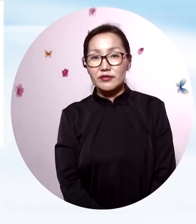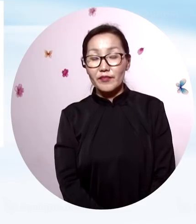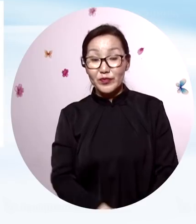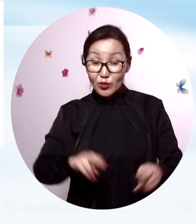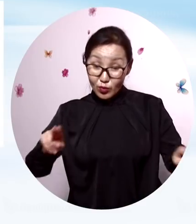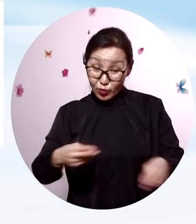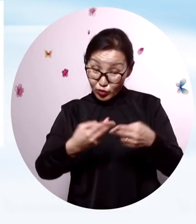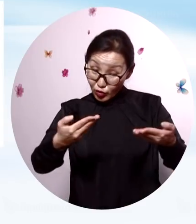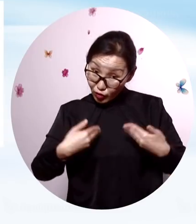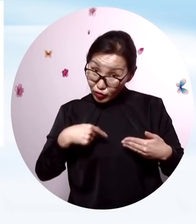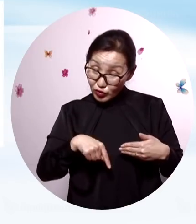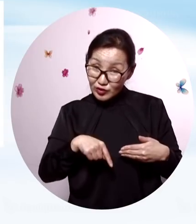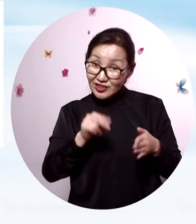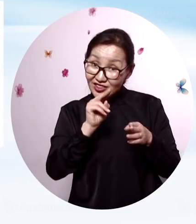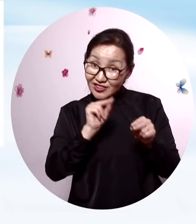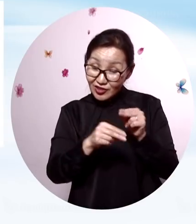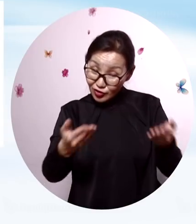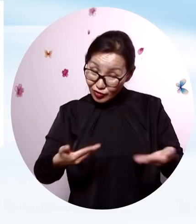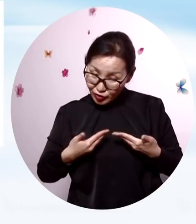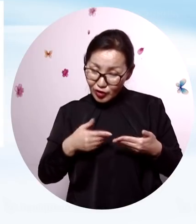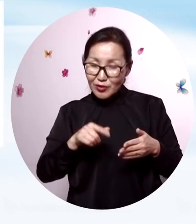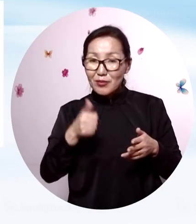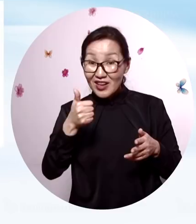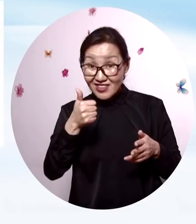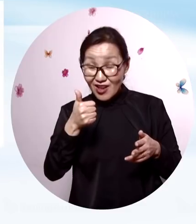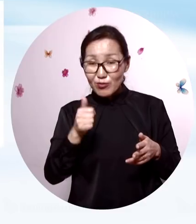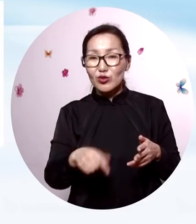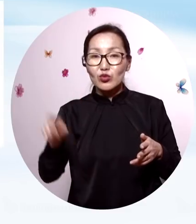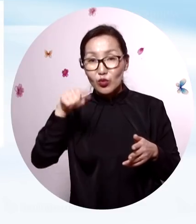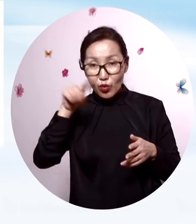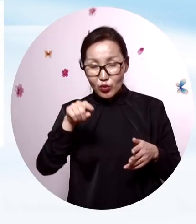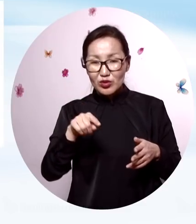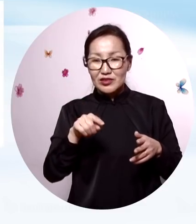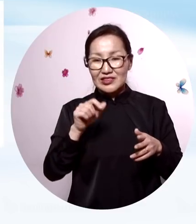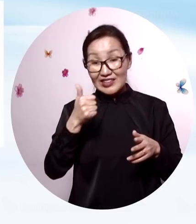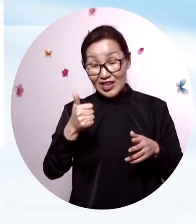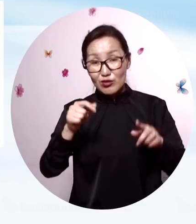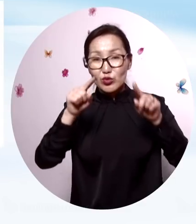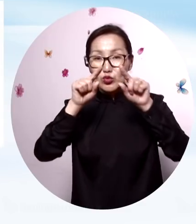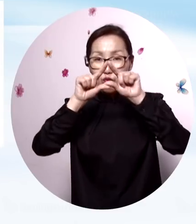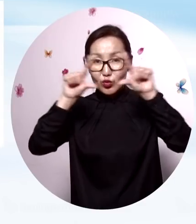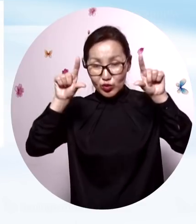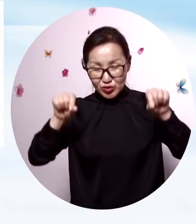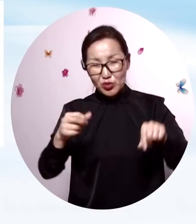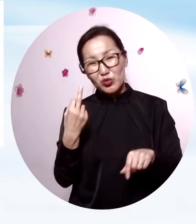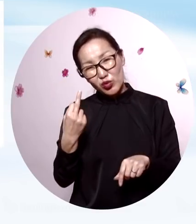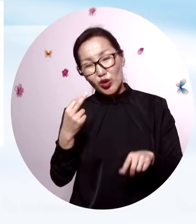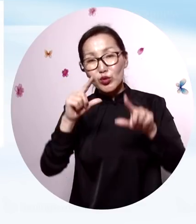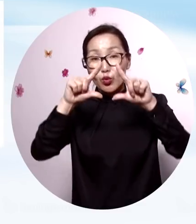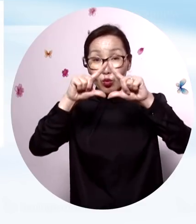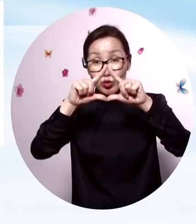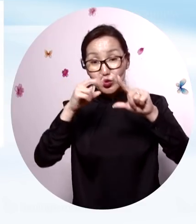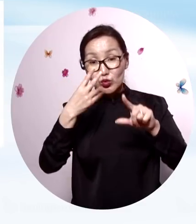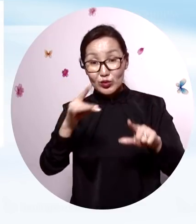За, үнэлэхдээ хэрвээ маш сайн гэвэл дугуй төрсээр, сайн гэвэл дөрвөлжин төрс, дунд гэвэл